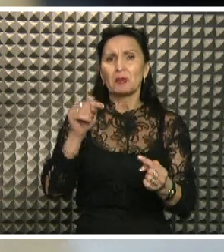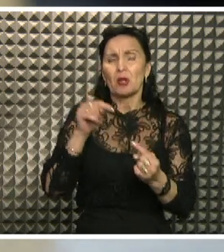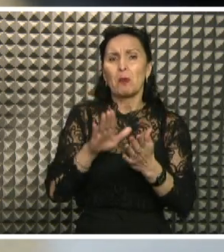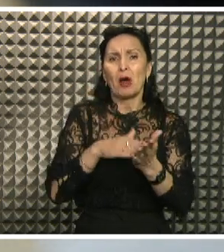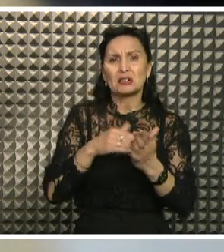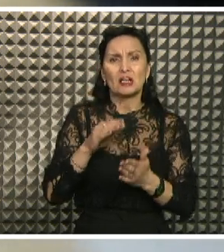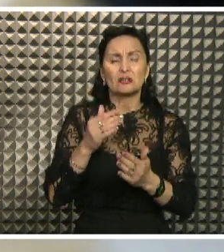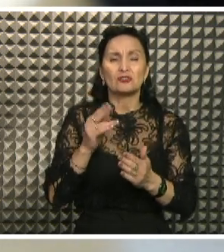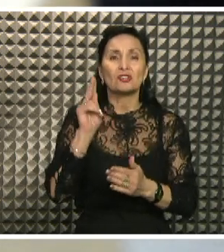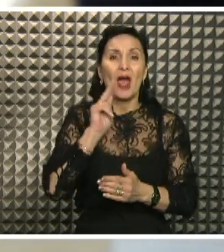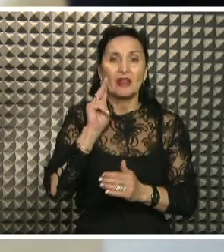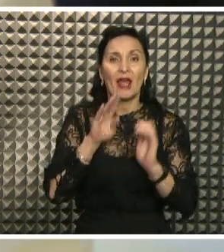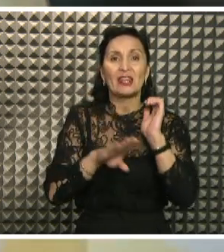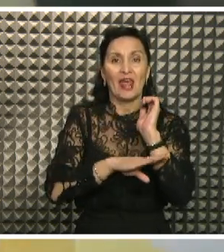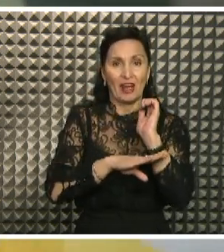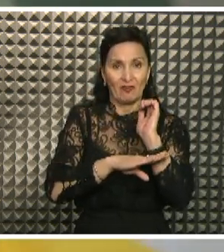масло чайного дерева.